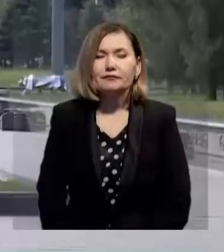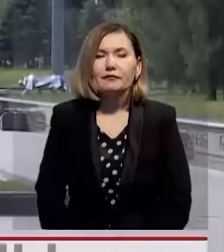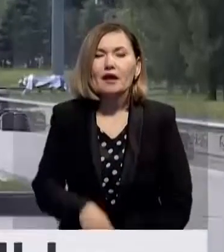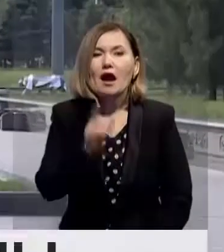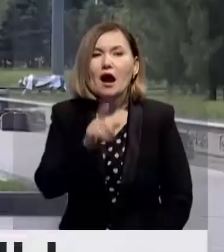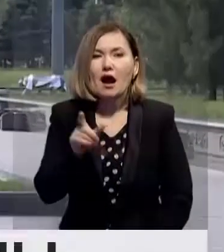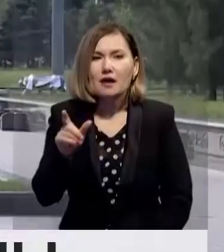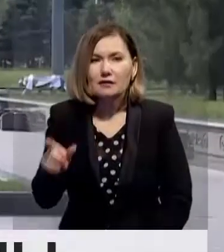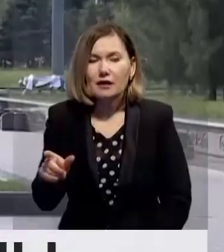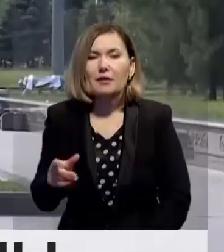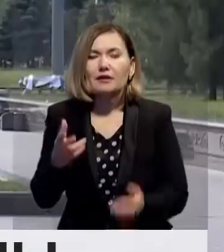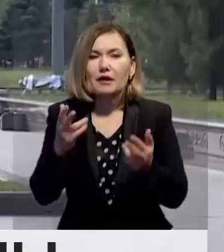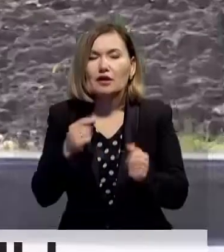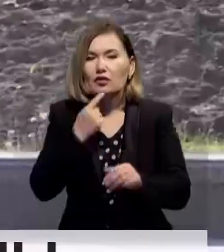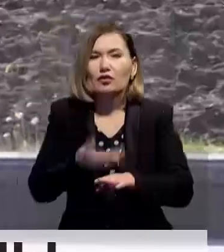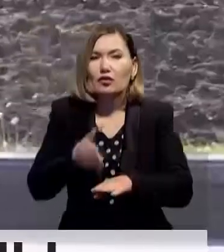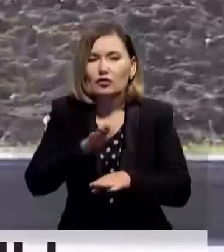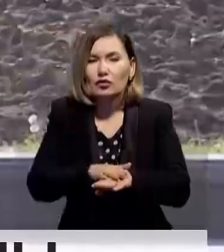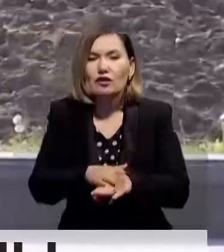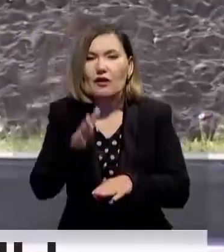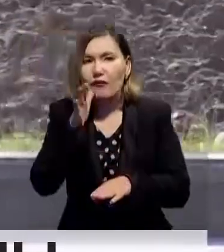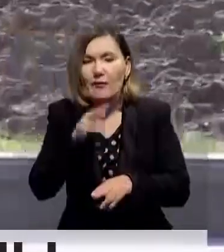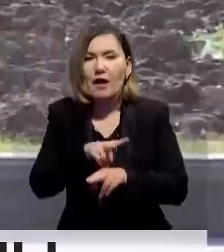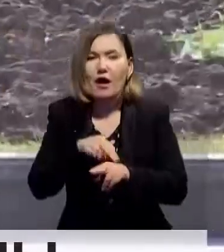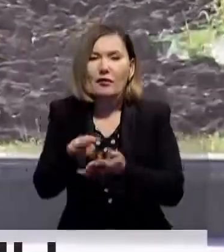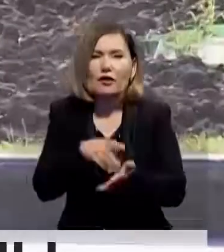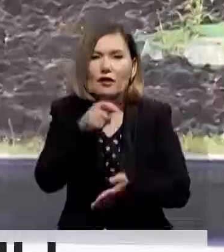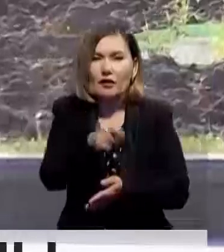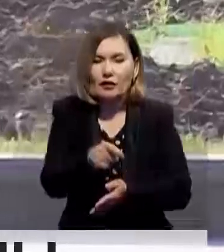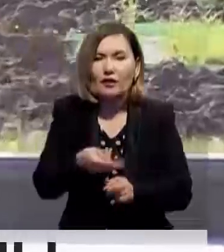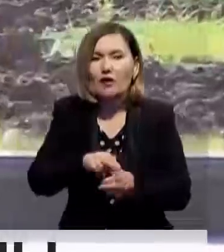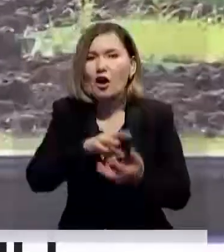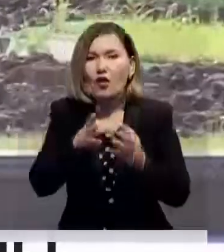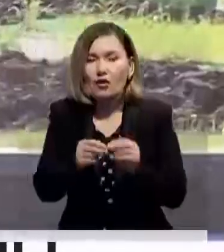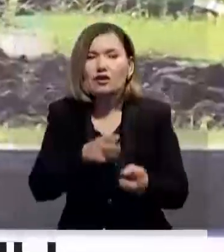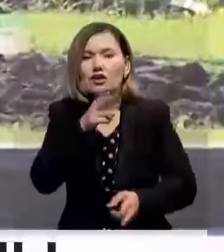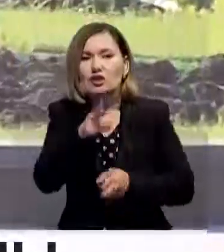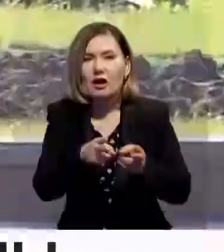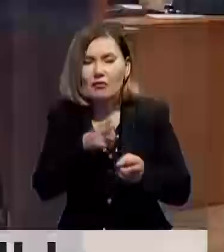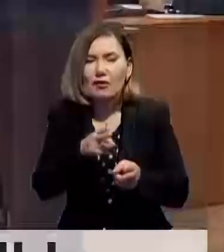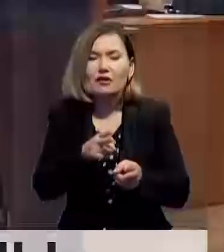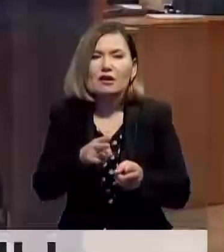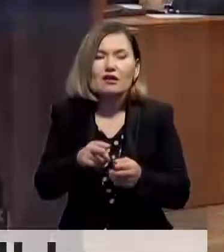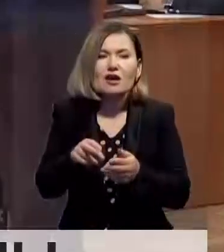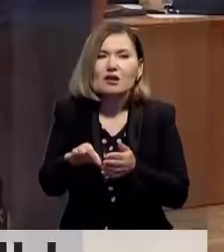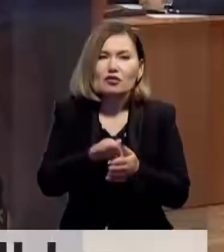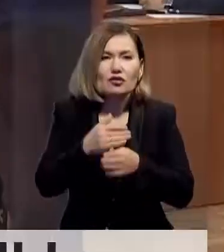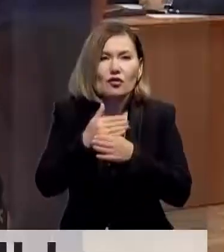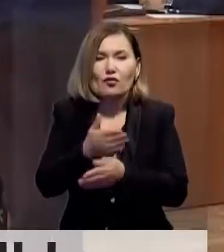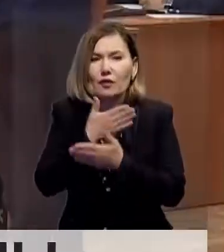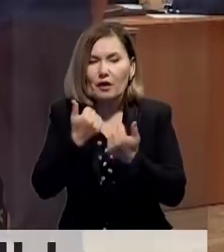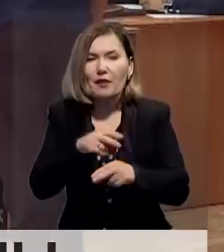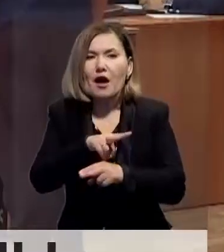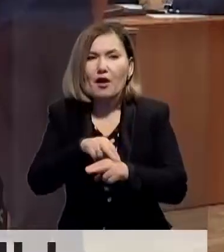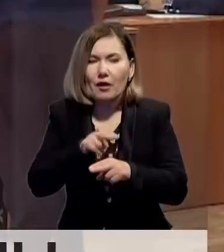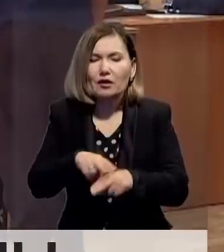Азаматтар басына іс түскенде полицияға жүгінеді, арызданады, бірақ сол шағымдары шаң басып жатады. Не керек, құқық қорғау